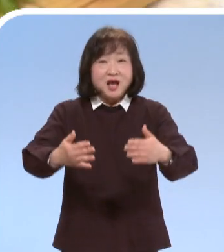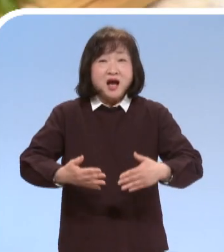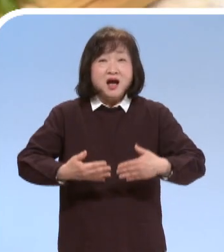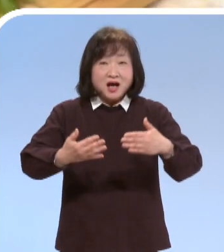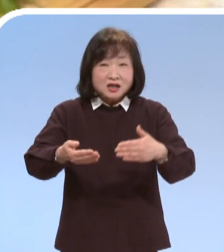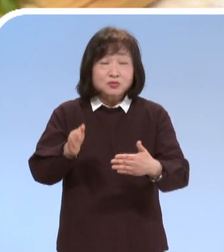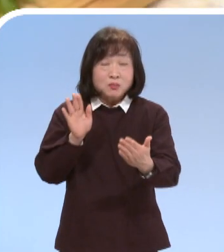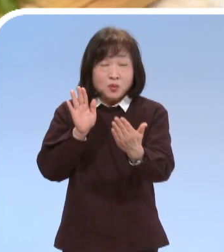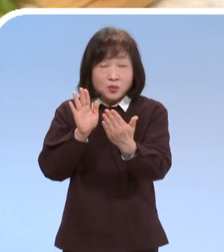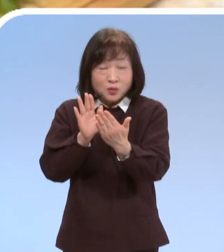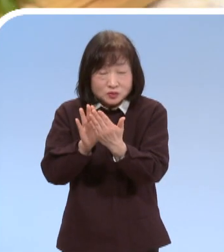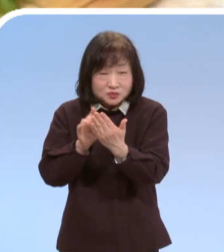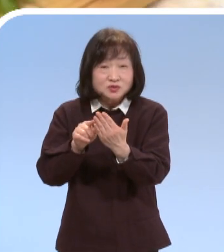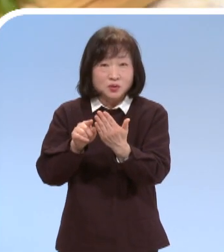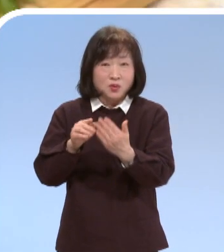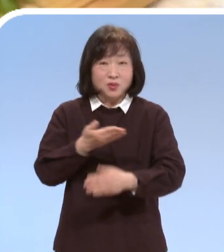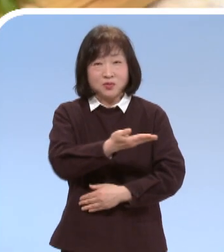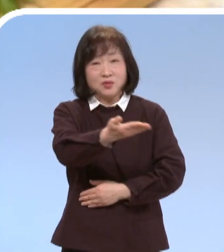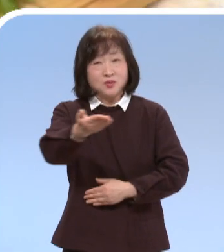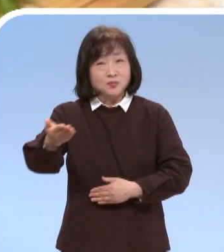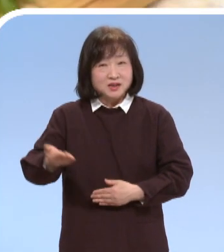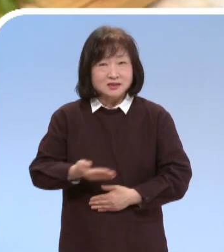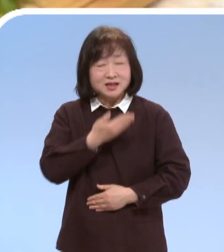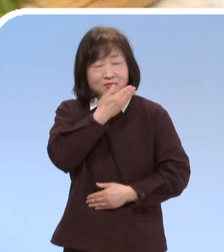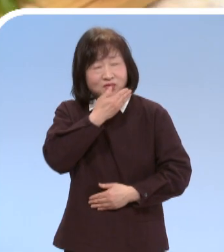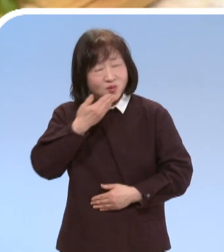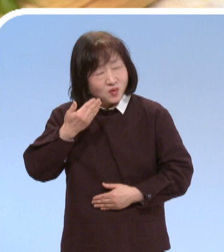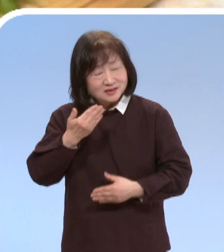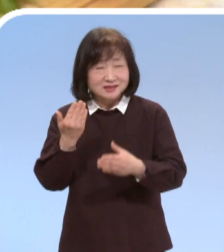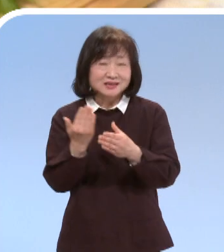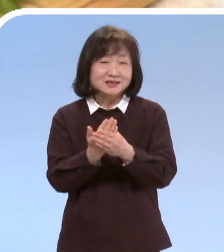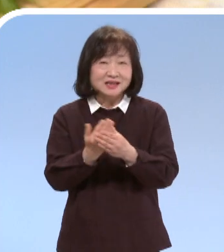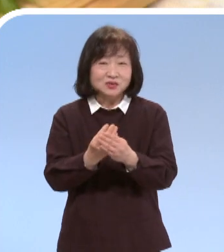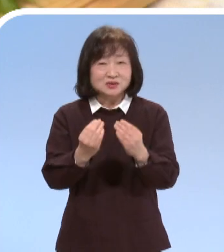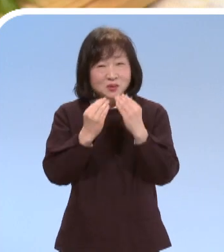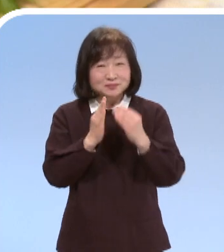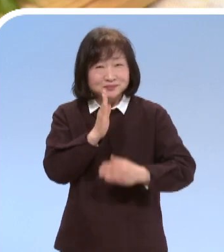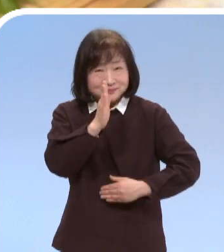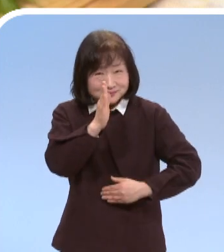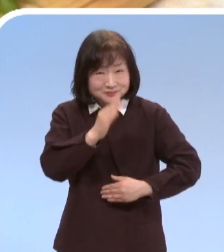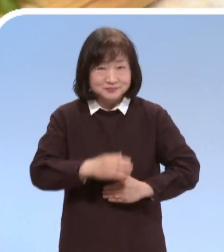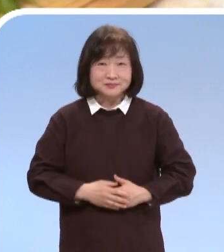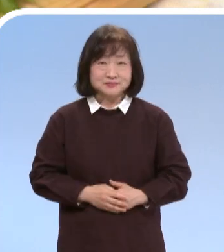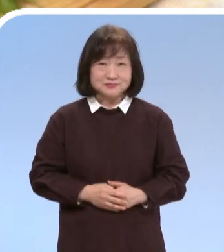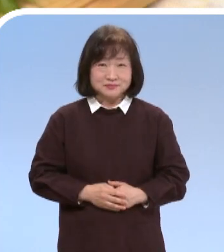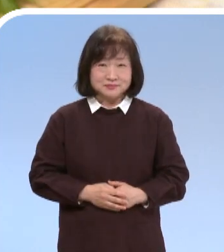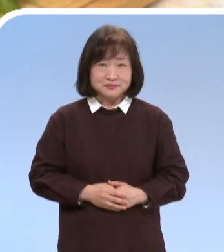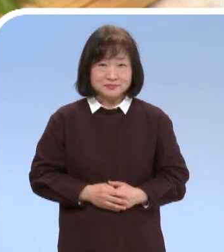。 春はすぐそこ。皆さんも美味しいサンドイッチはいかがですか？